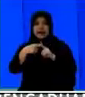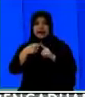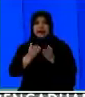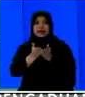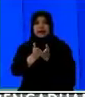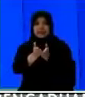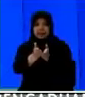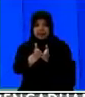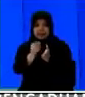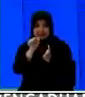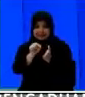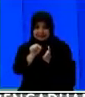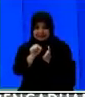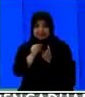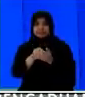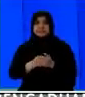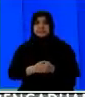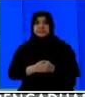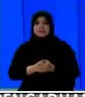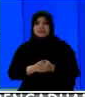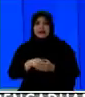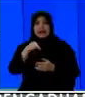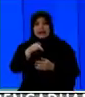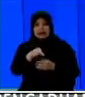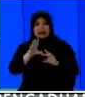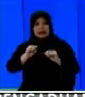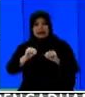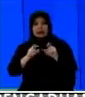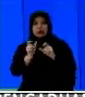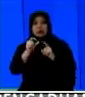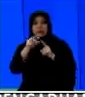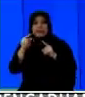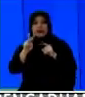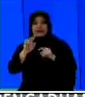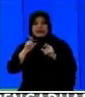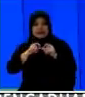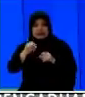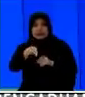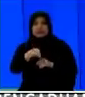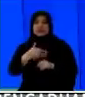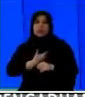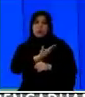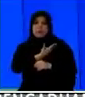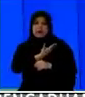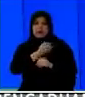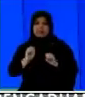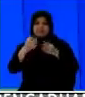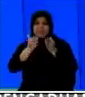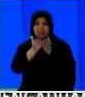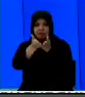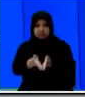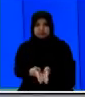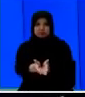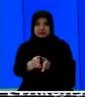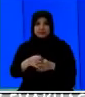kapal tersebut di mana ee dia di bagian supervisi dan juga ikut menjadi korban dalam ee peristiwa ini kalau di